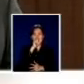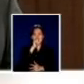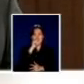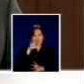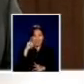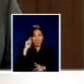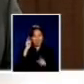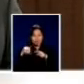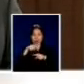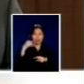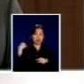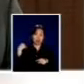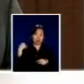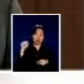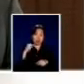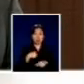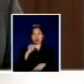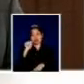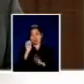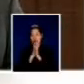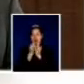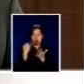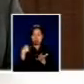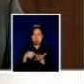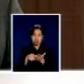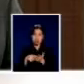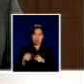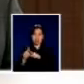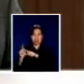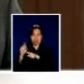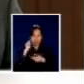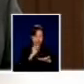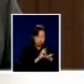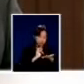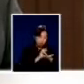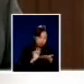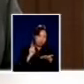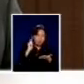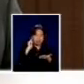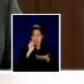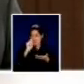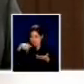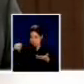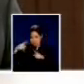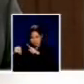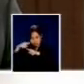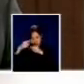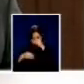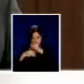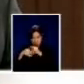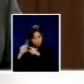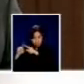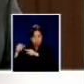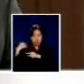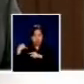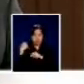นะครับในขีดความสามารถของเครื่องดังกล่าวเนี่ยนะครับบวกกับแอปพลิเคชันที่จะเขียนไว้เฉพาะเนี่ยก็สามารถที่จะสร้างโซเชียล